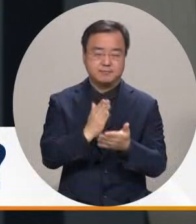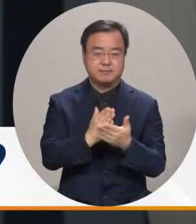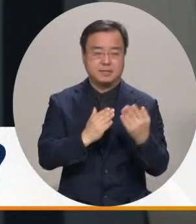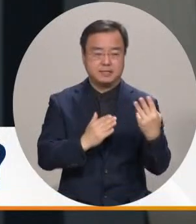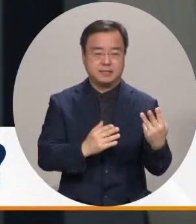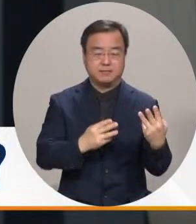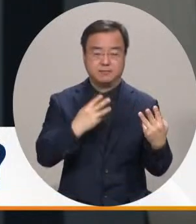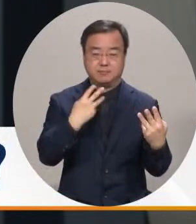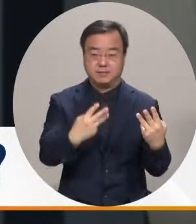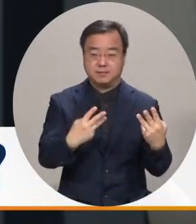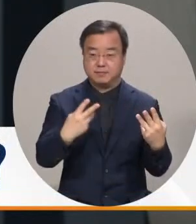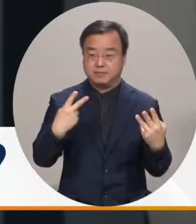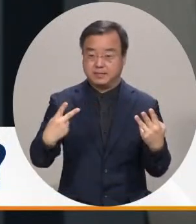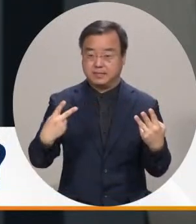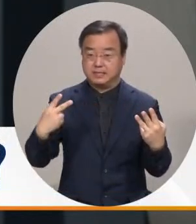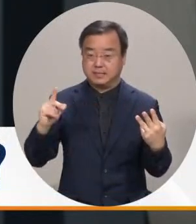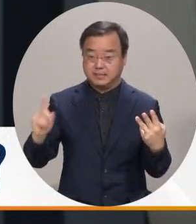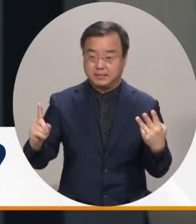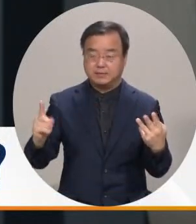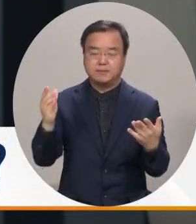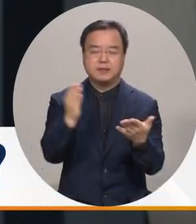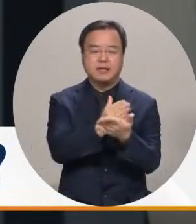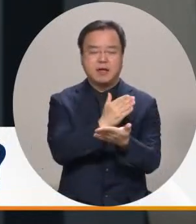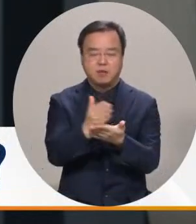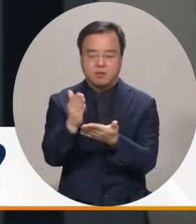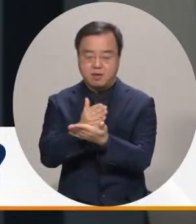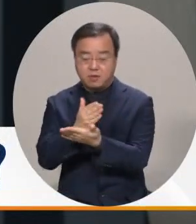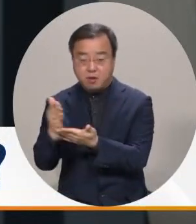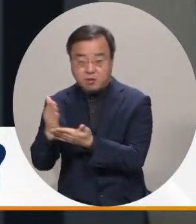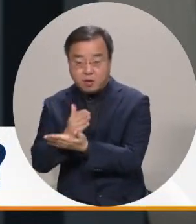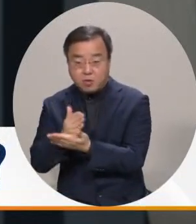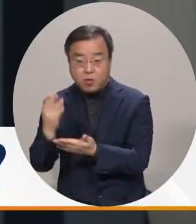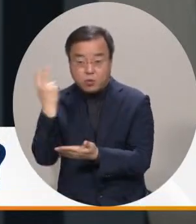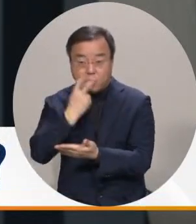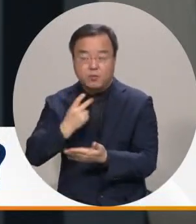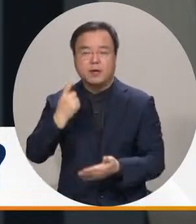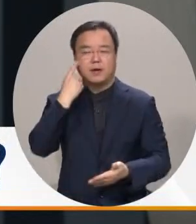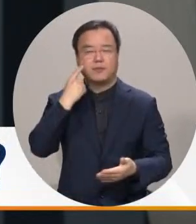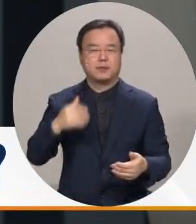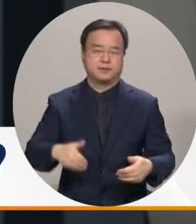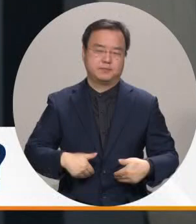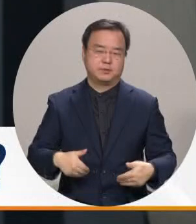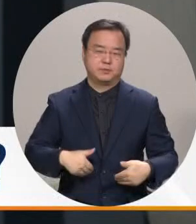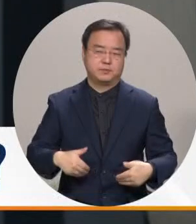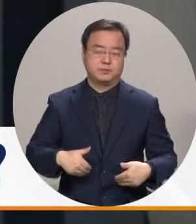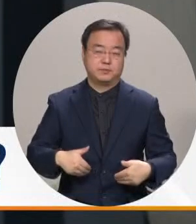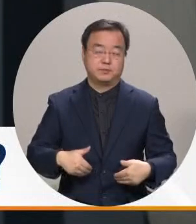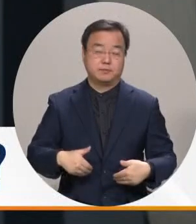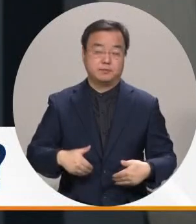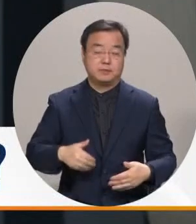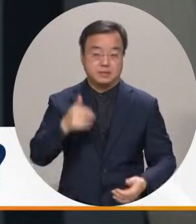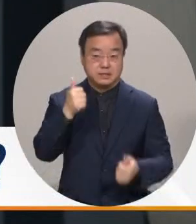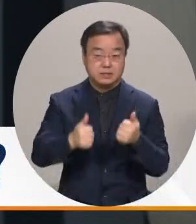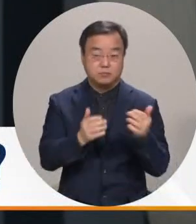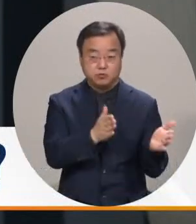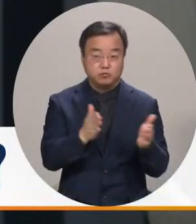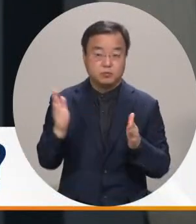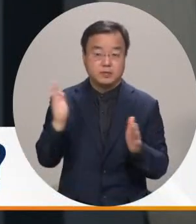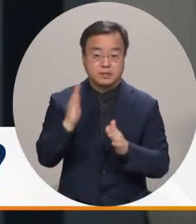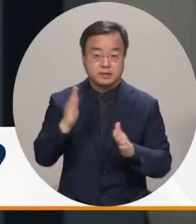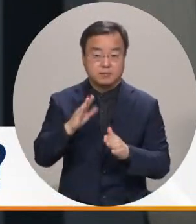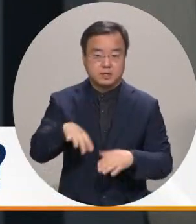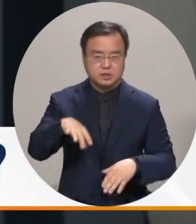2+ 1 이렇게 좀 나눠서 살펴볼 필요가 있을 것 같아요 그래서 수험생들은 우선은 첫 번째